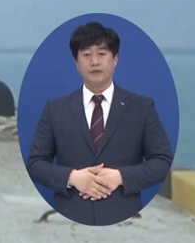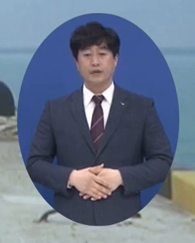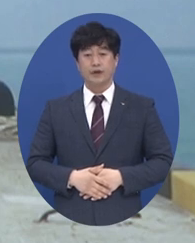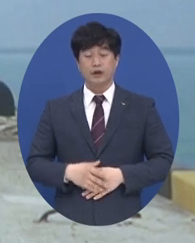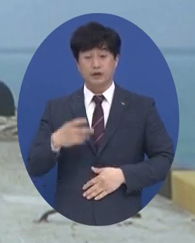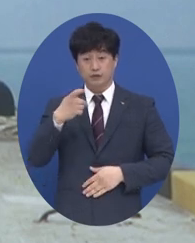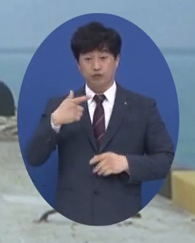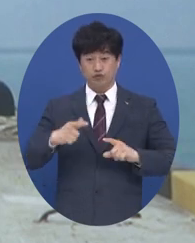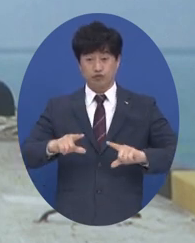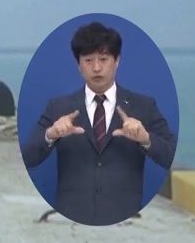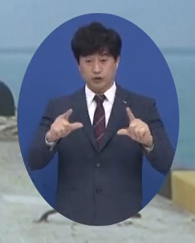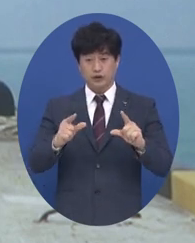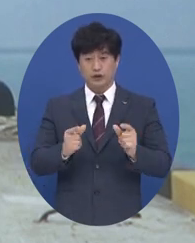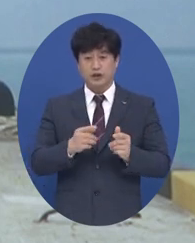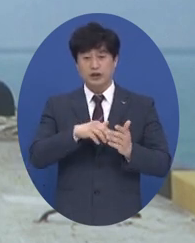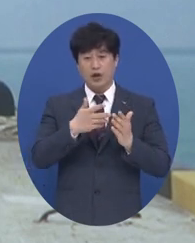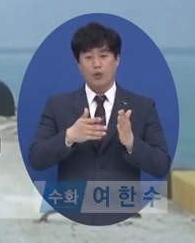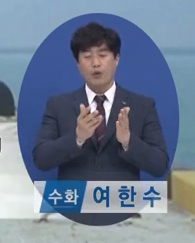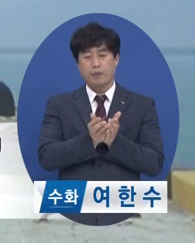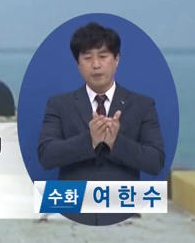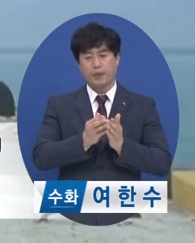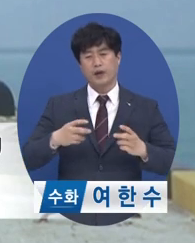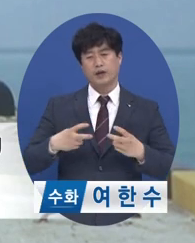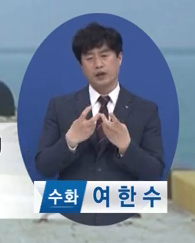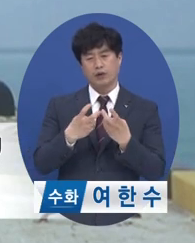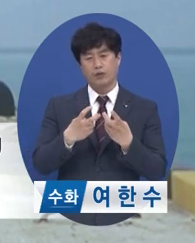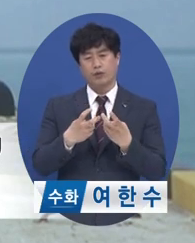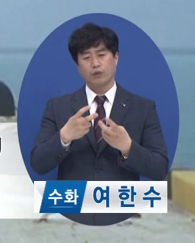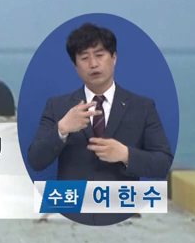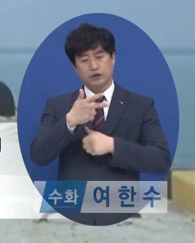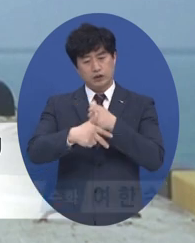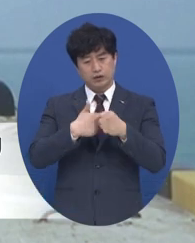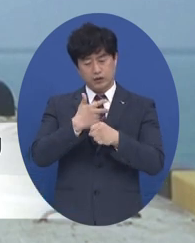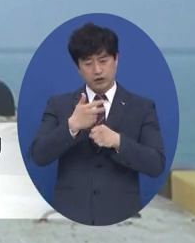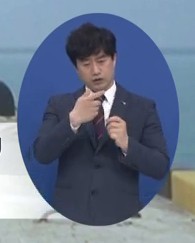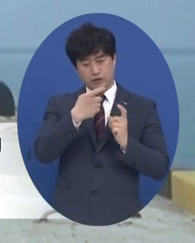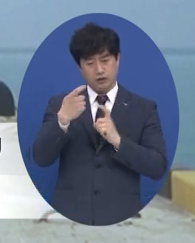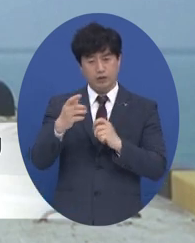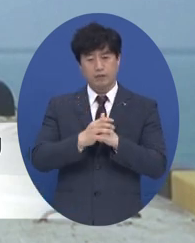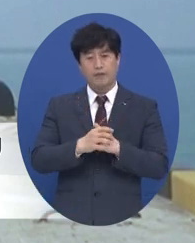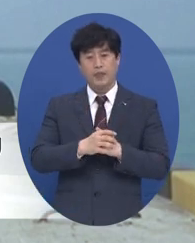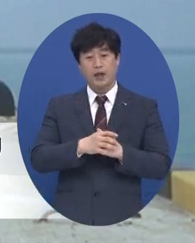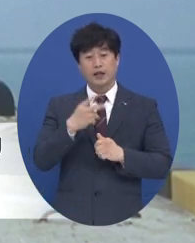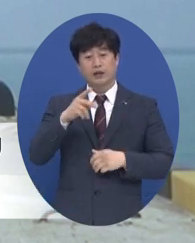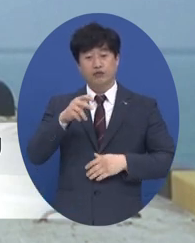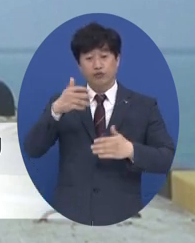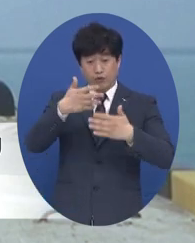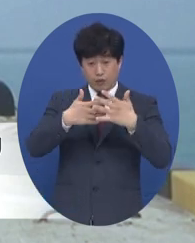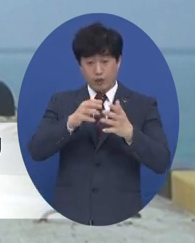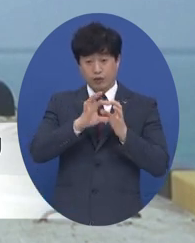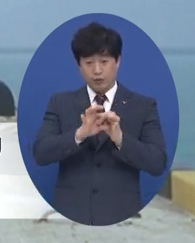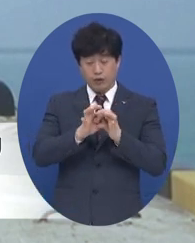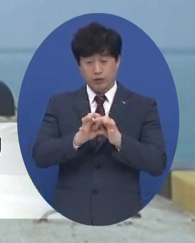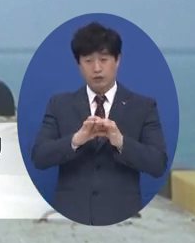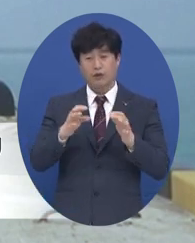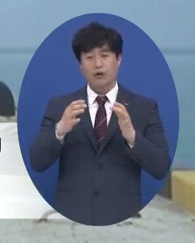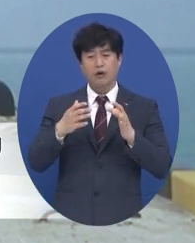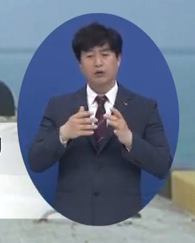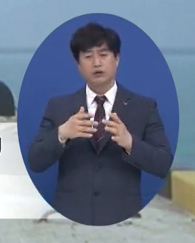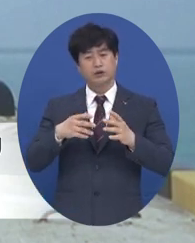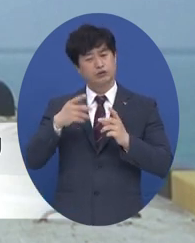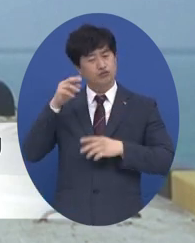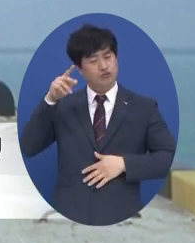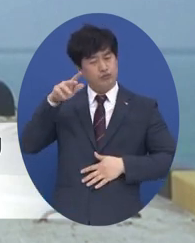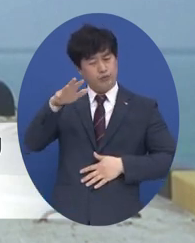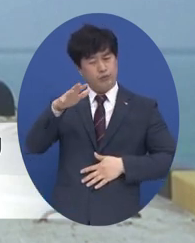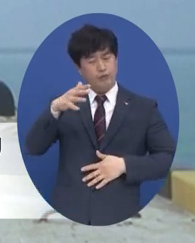오는 16일은 세월호 참사 7주기입니다. 다큐멘터리를 통해 세월호 참사를 추모하는 온라인 기획전이 열리고 있습니다.